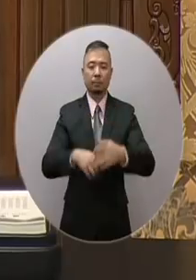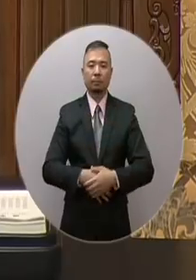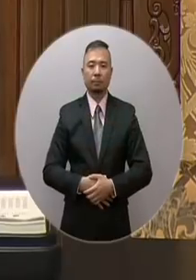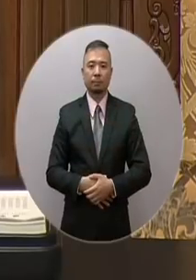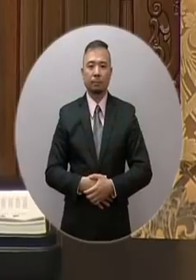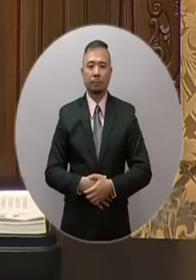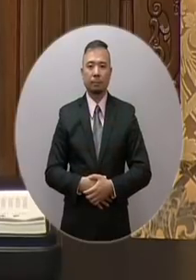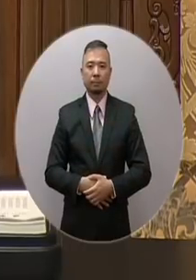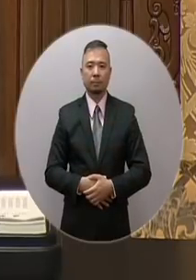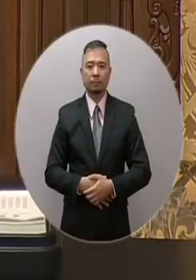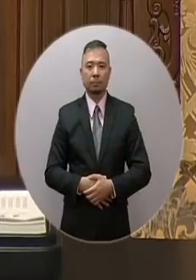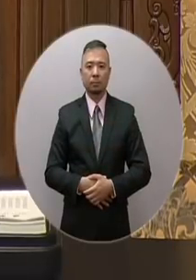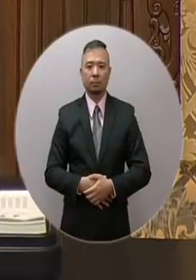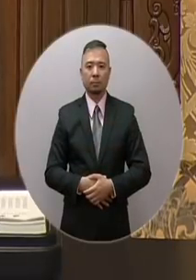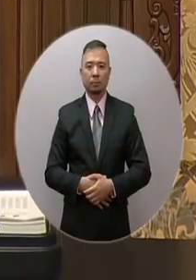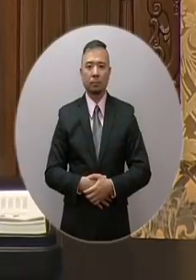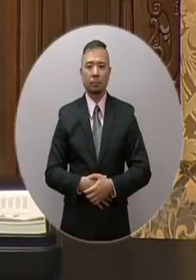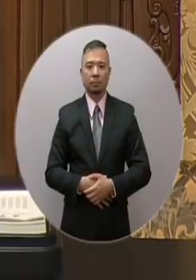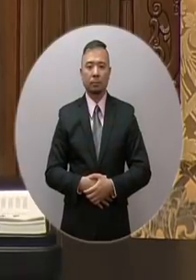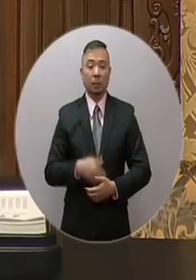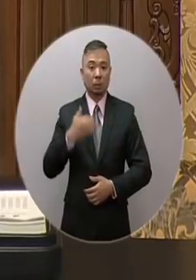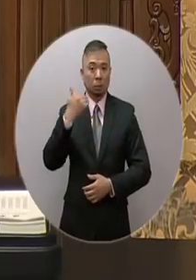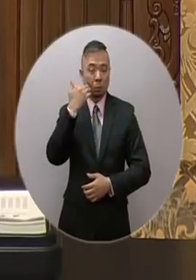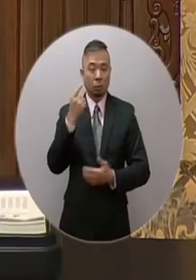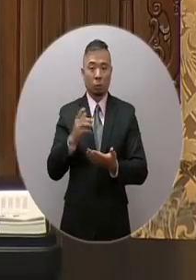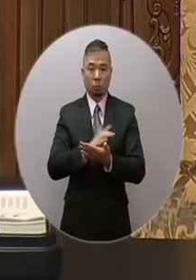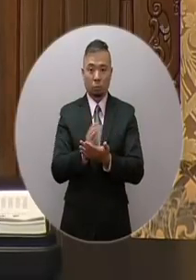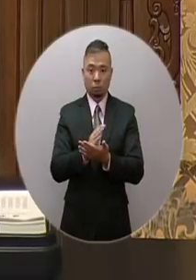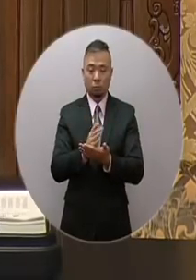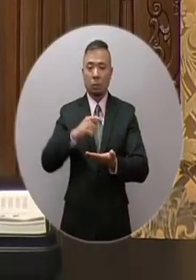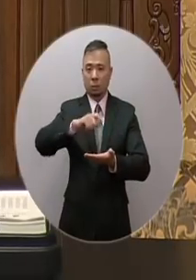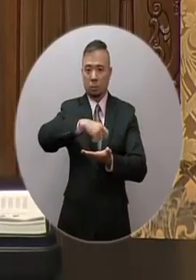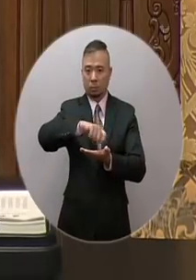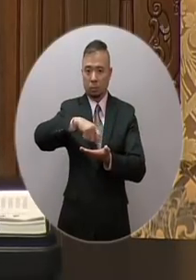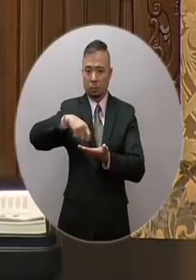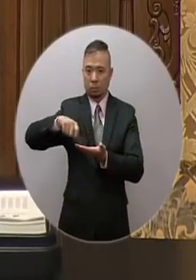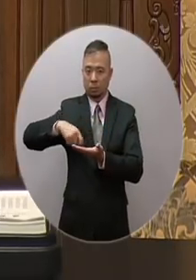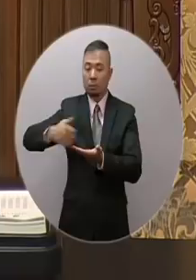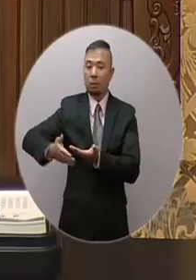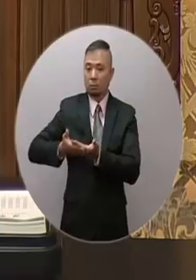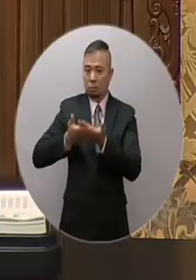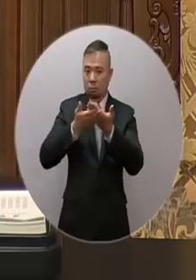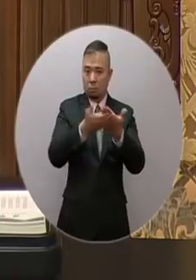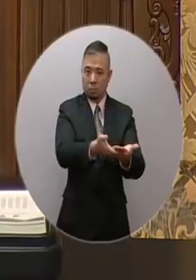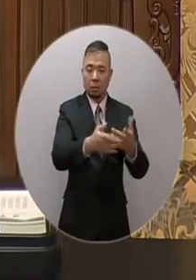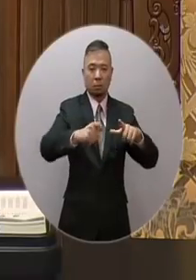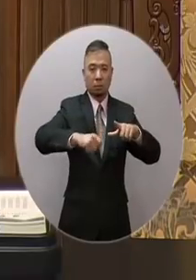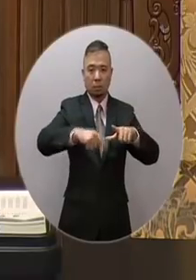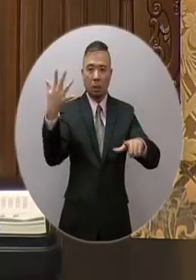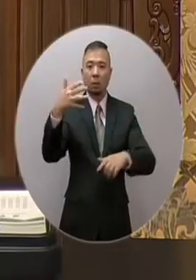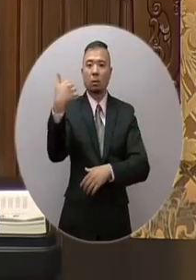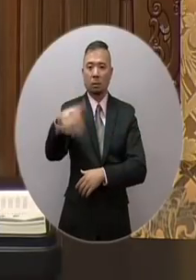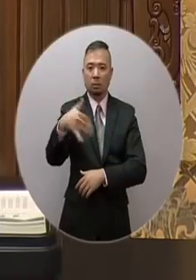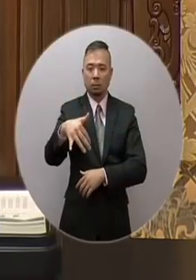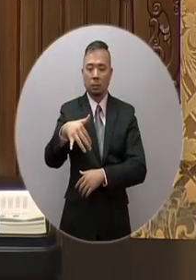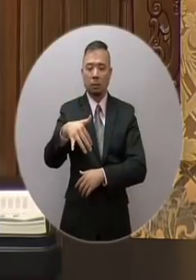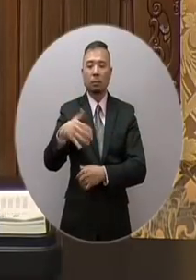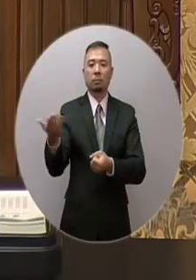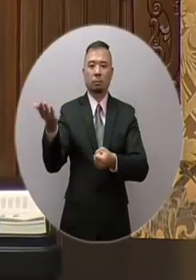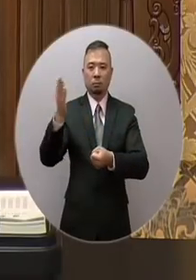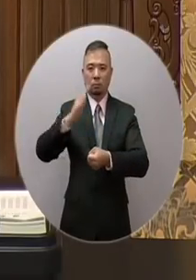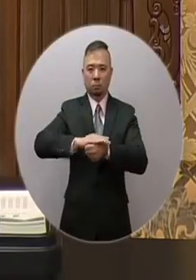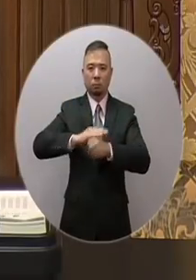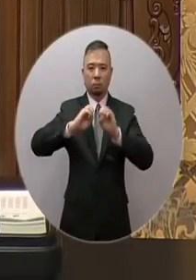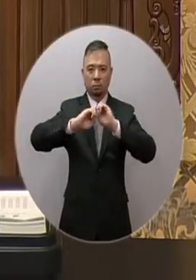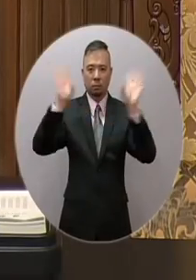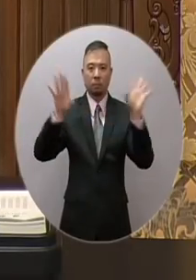出之书面质询尚未登载公报者，一律补刊。报